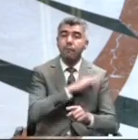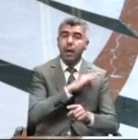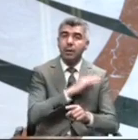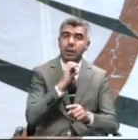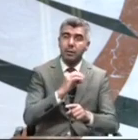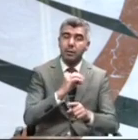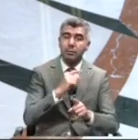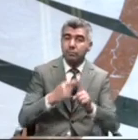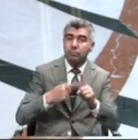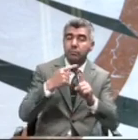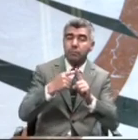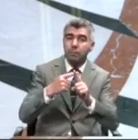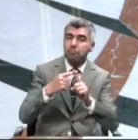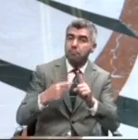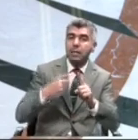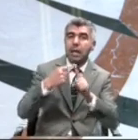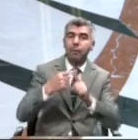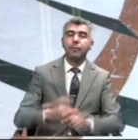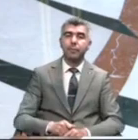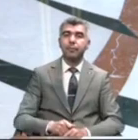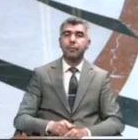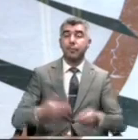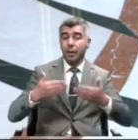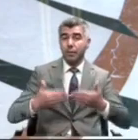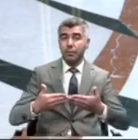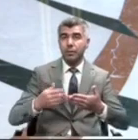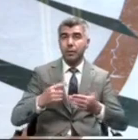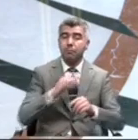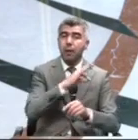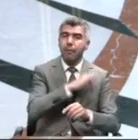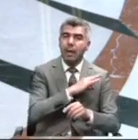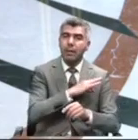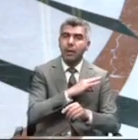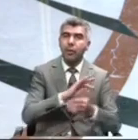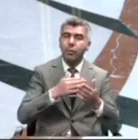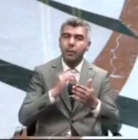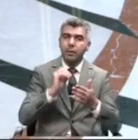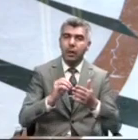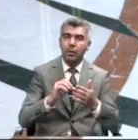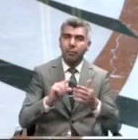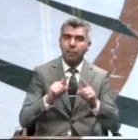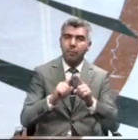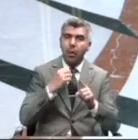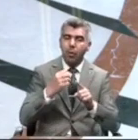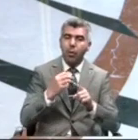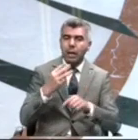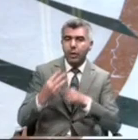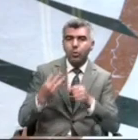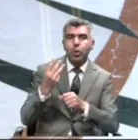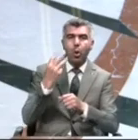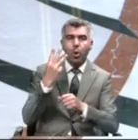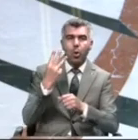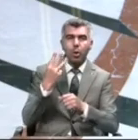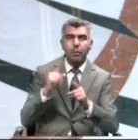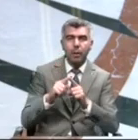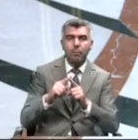بمستويات اعلى بكثير الان هذه المعدل الفائده كل كونسي النهار اللي ان شاء الله